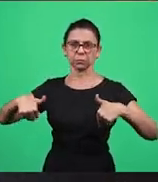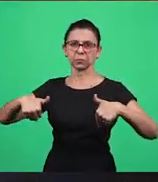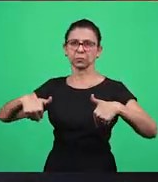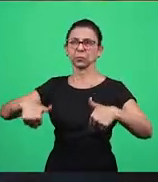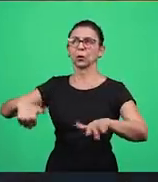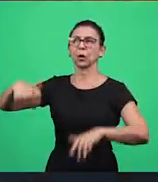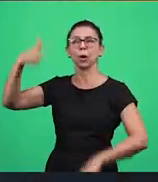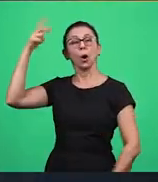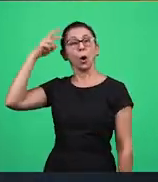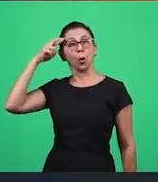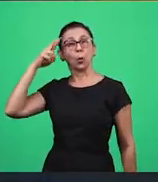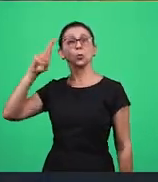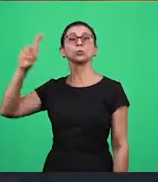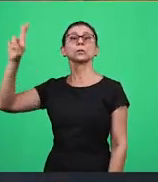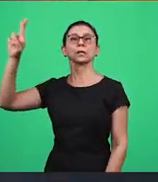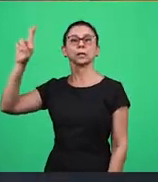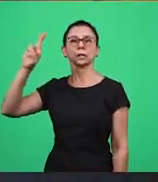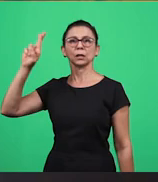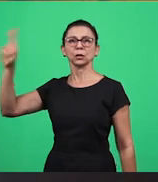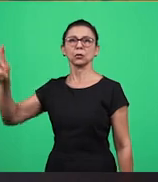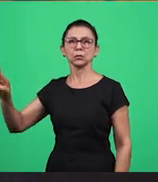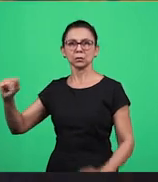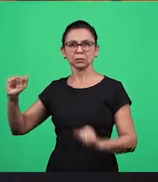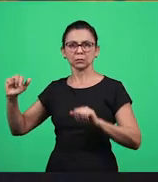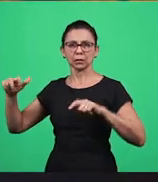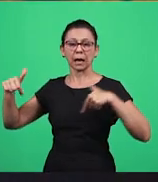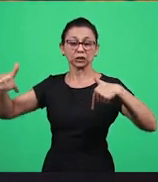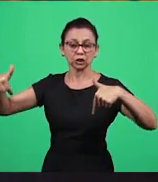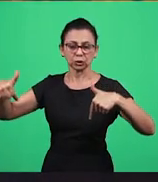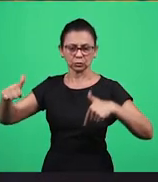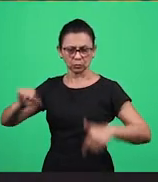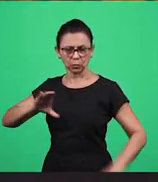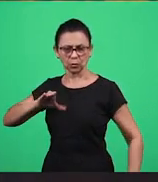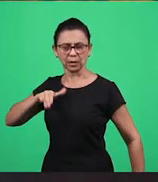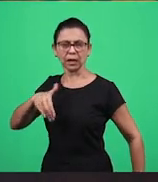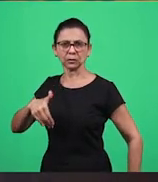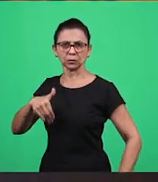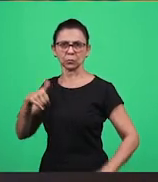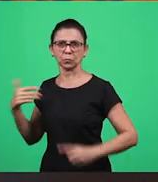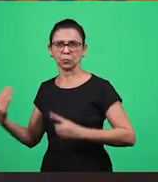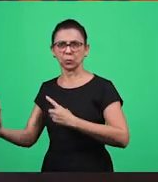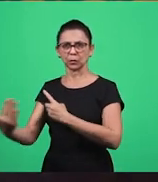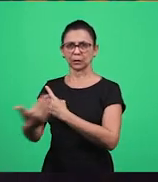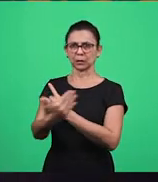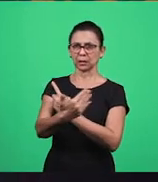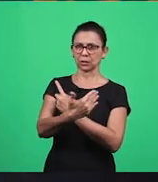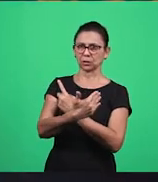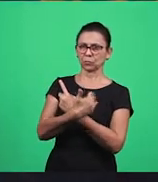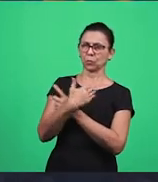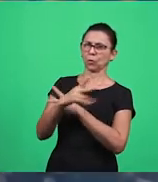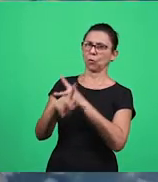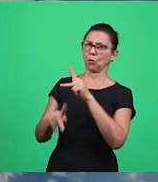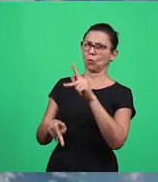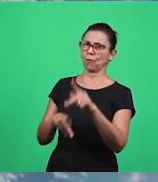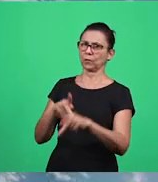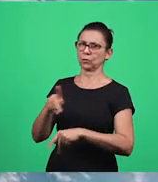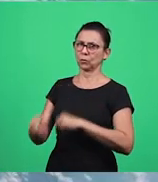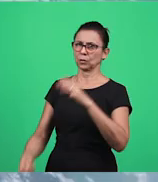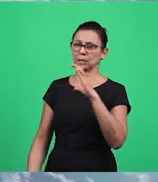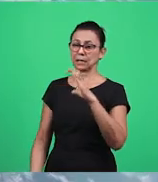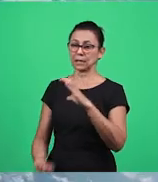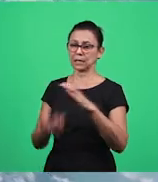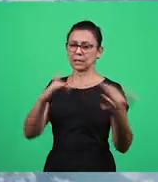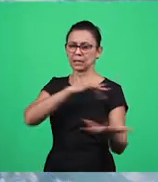Господь. Господь пробудился, как храбрец, чтобы защитить